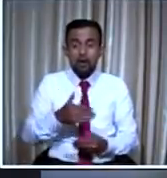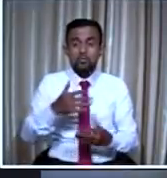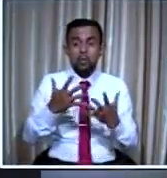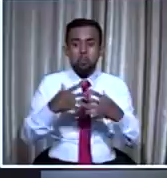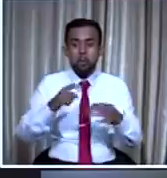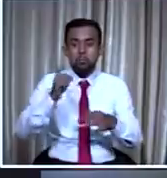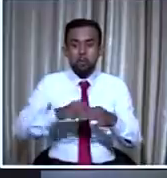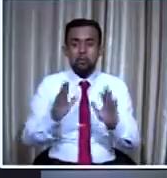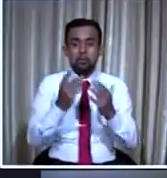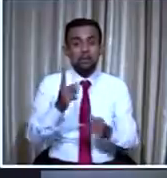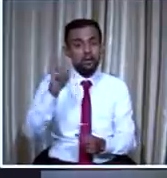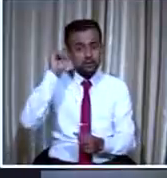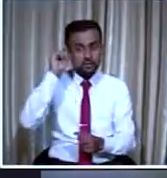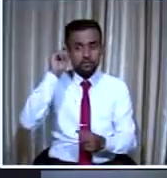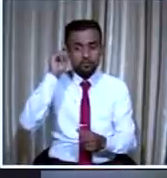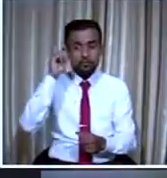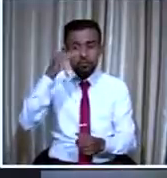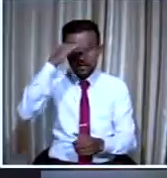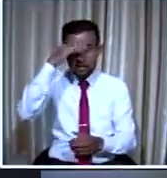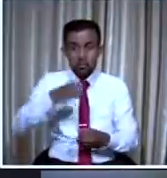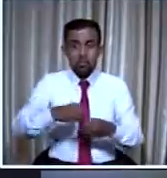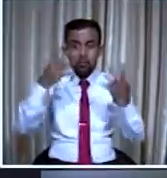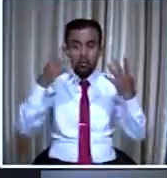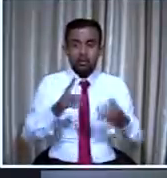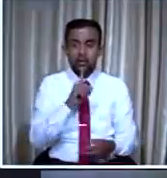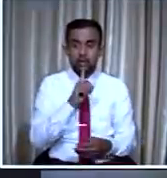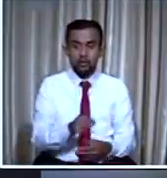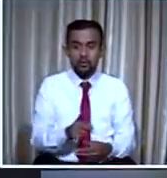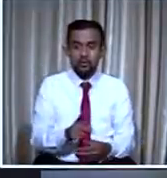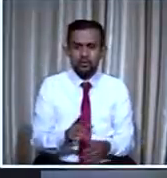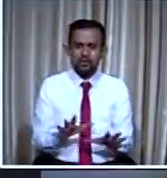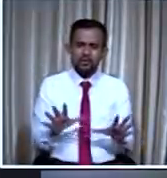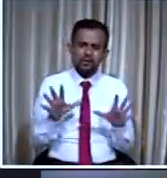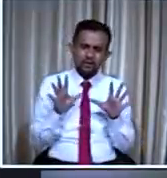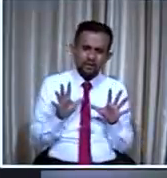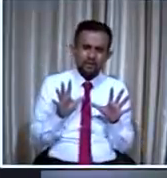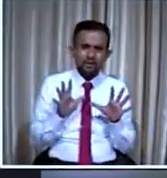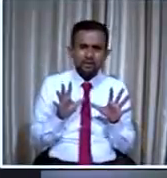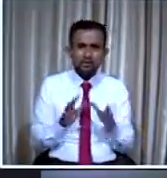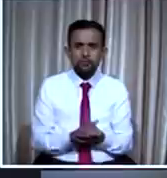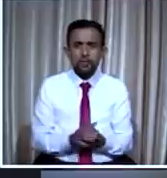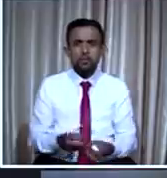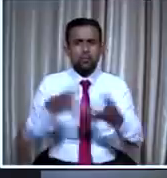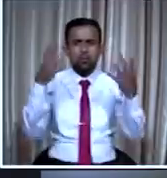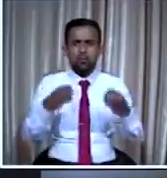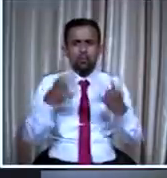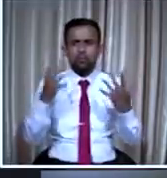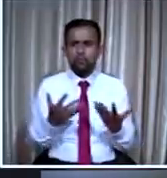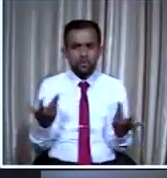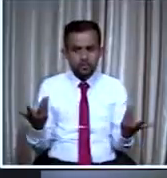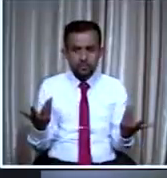එදා. මේ පාස්කු ප්‍රහාරය කියන්නේ නිකම්ම නිකං බෝම්බ ප්‍රහාරයක්